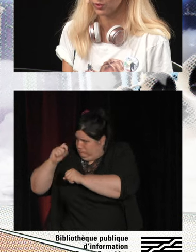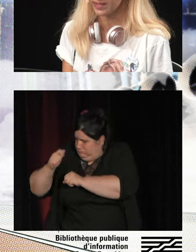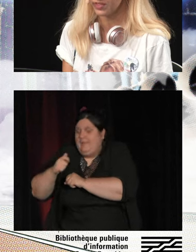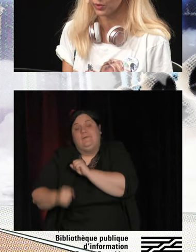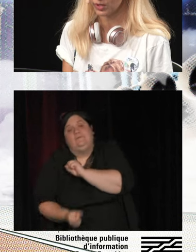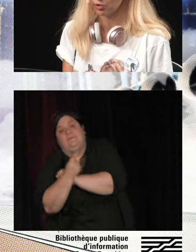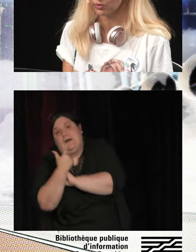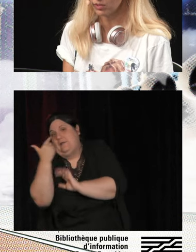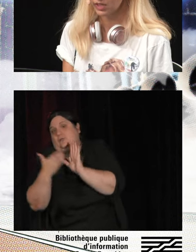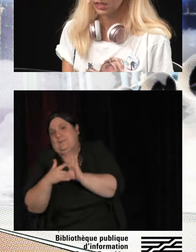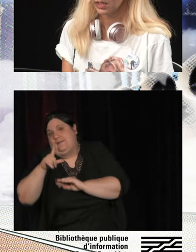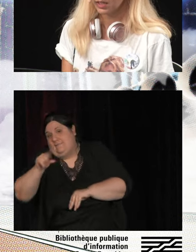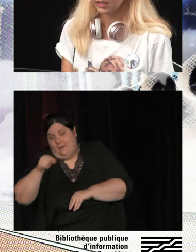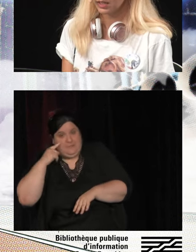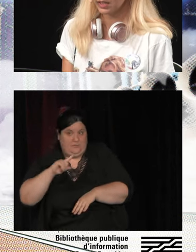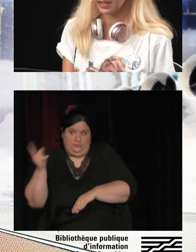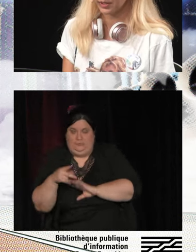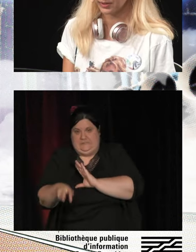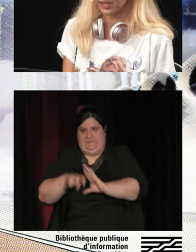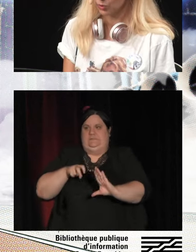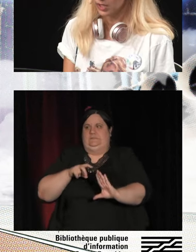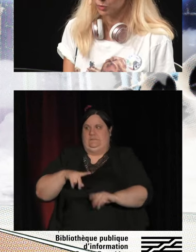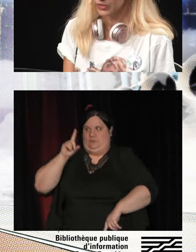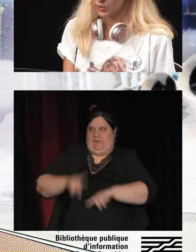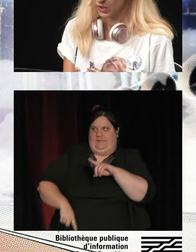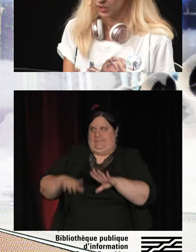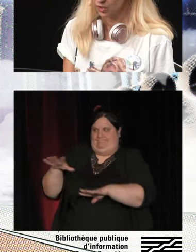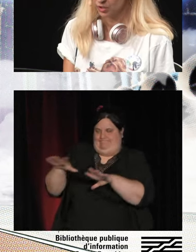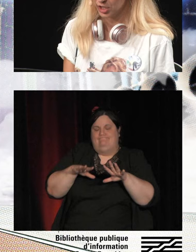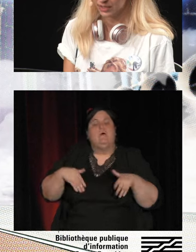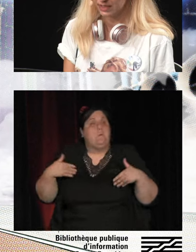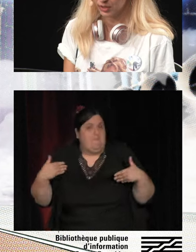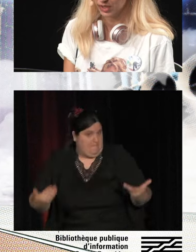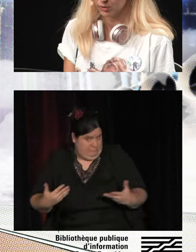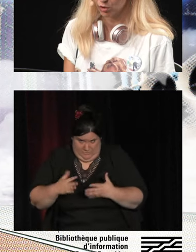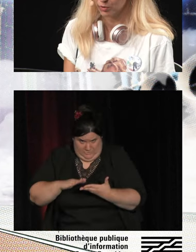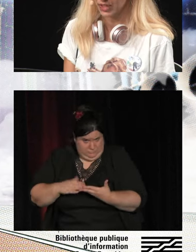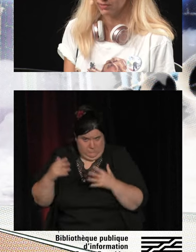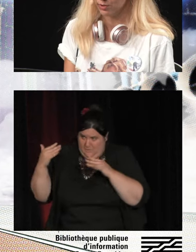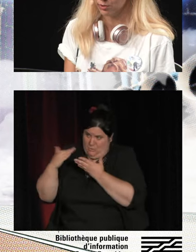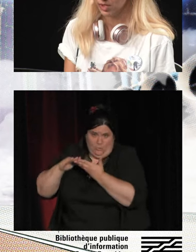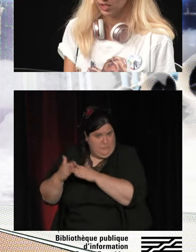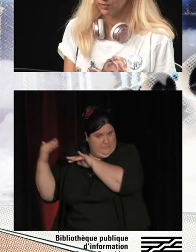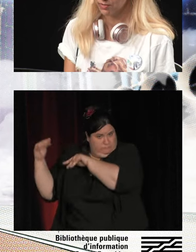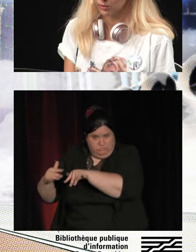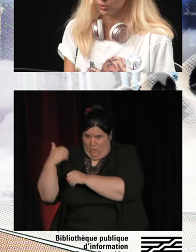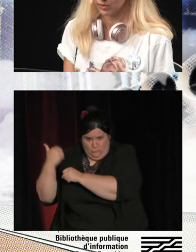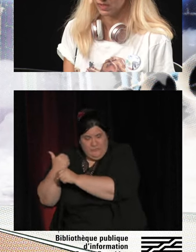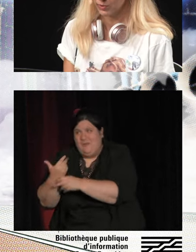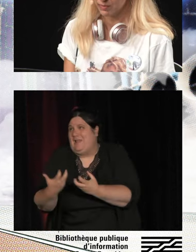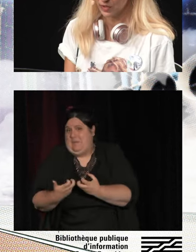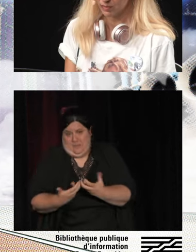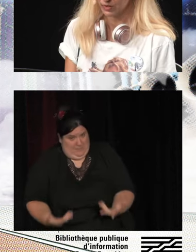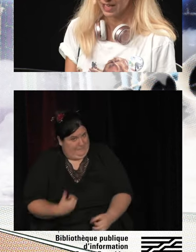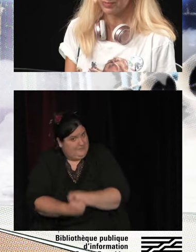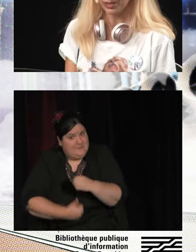été un peu interdits de sortir de chez nous. Et donc la communauté se réunit encore chaque année, d'ailleurs là, le championnat avait lieu fin août,